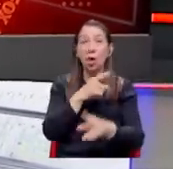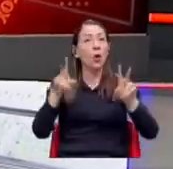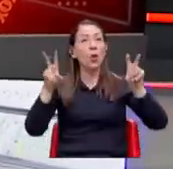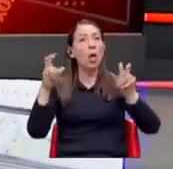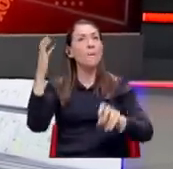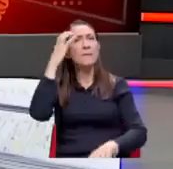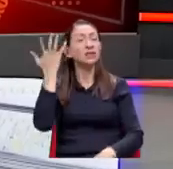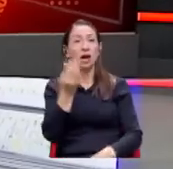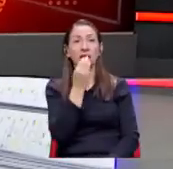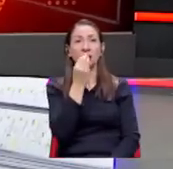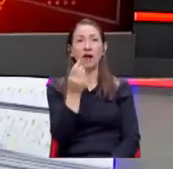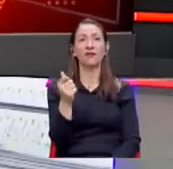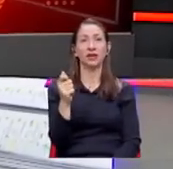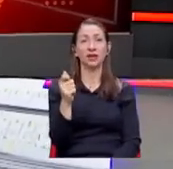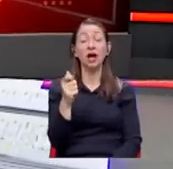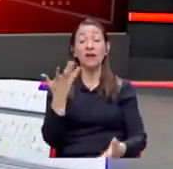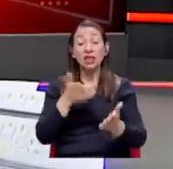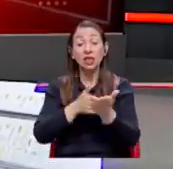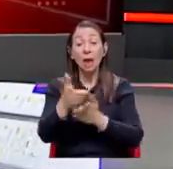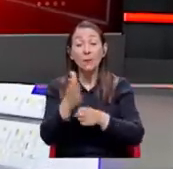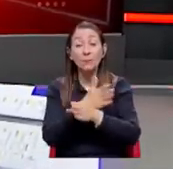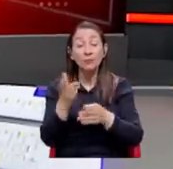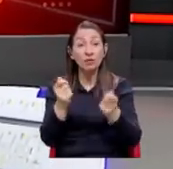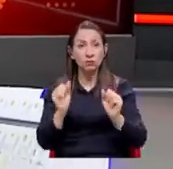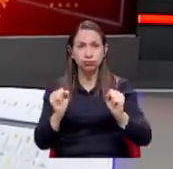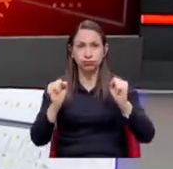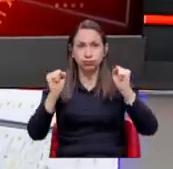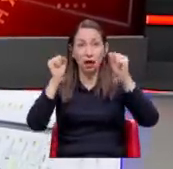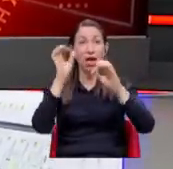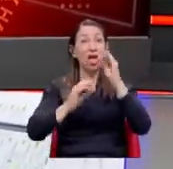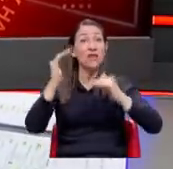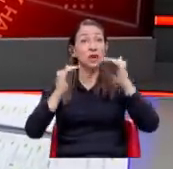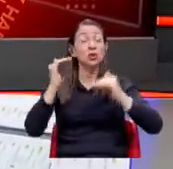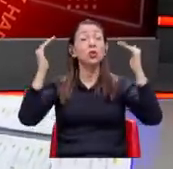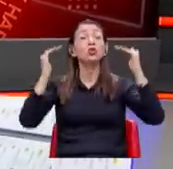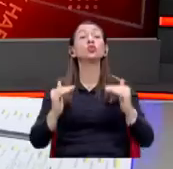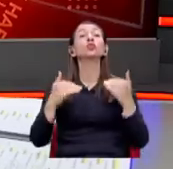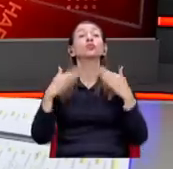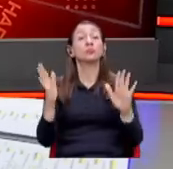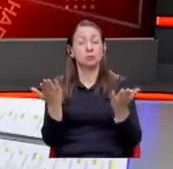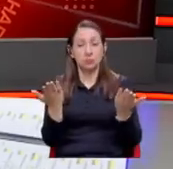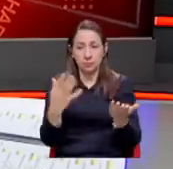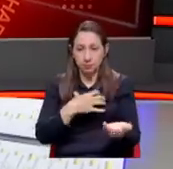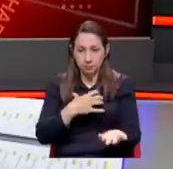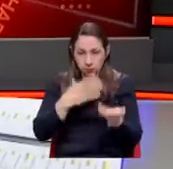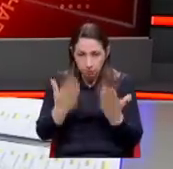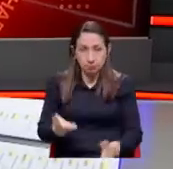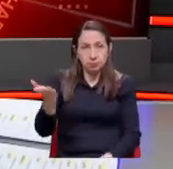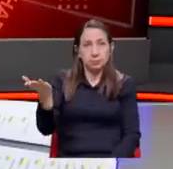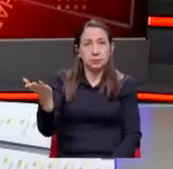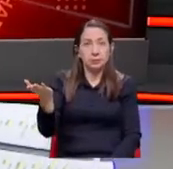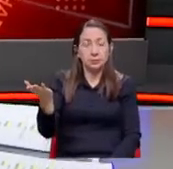konuların başında gıda fiyatları, tarım ürünlerindeki fiyatlar, enflasyon, düşürülemeyen enflasyon geliyor. Kendileri de ifade ediyor